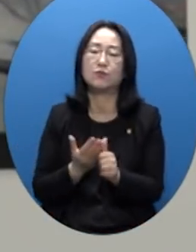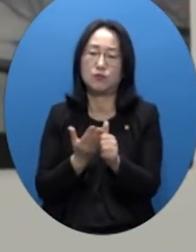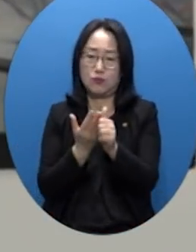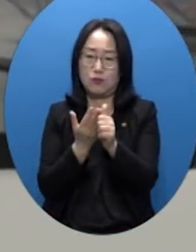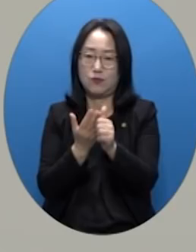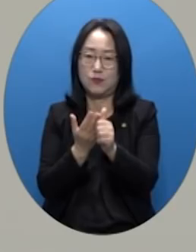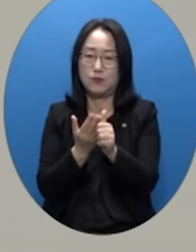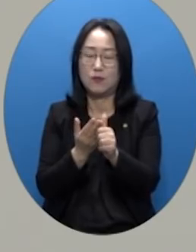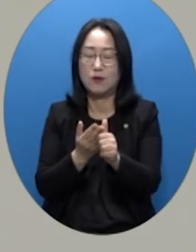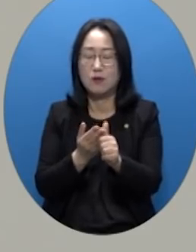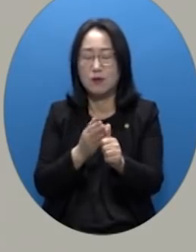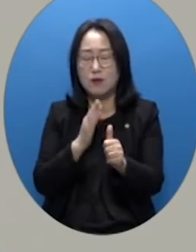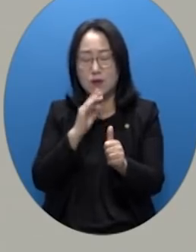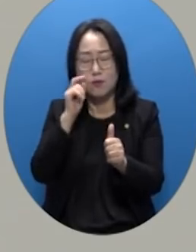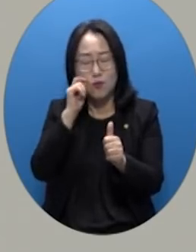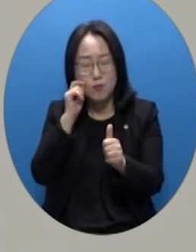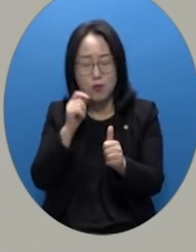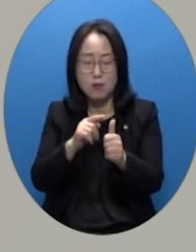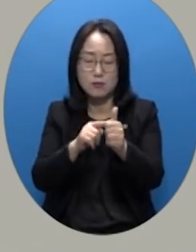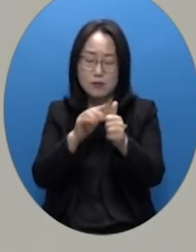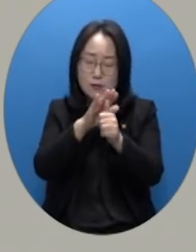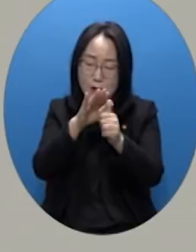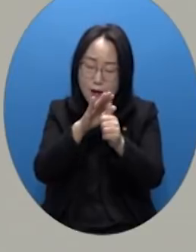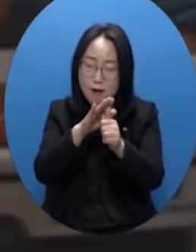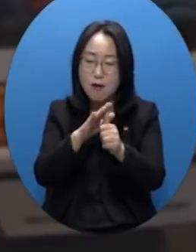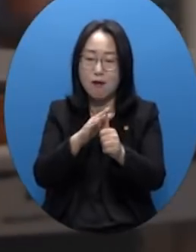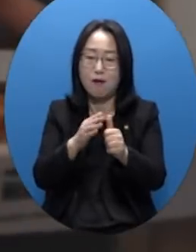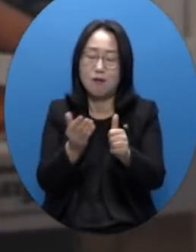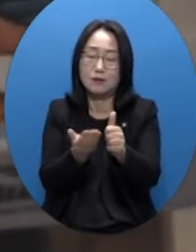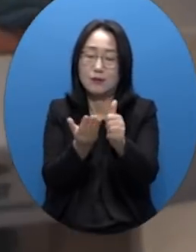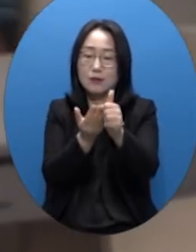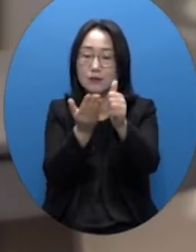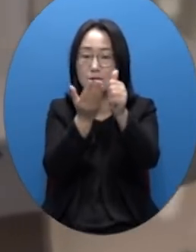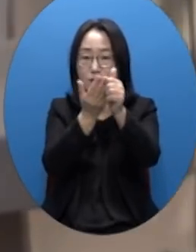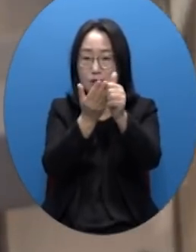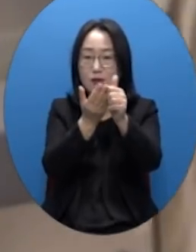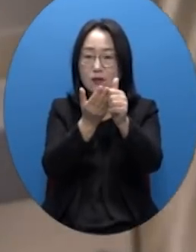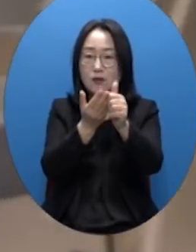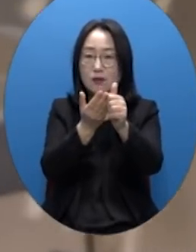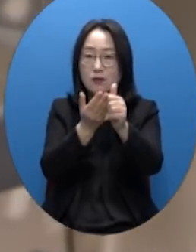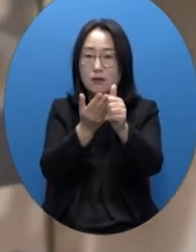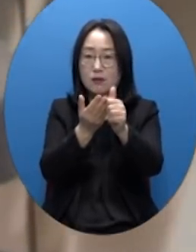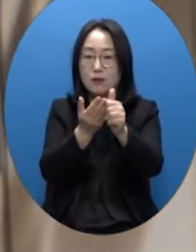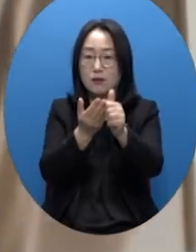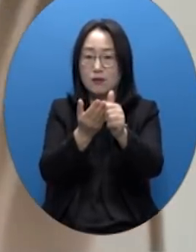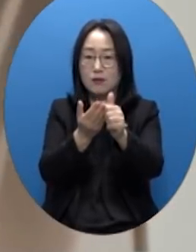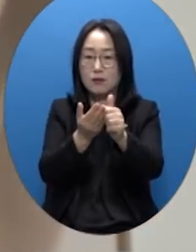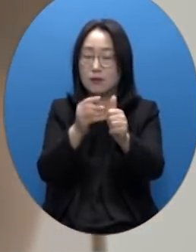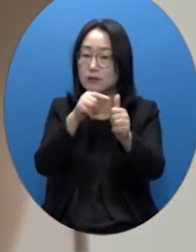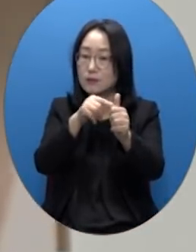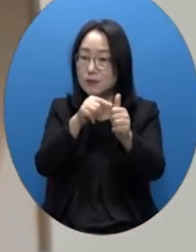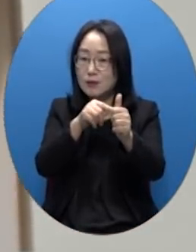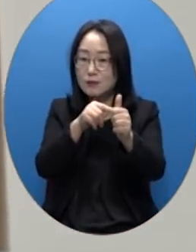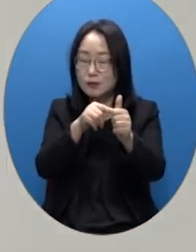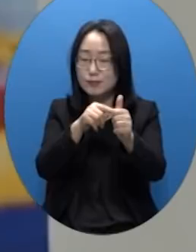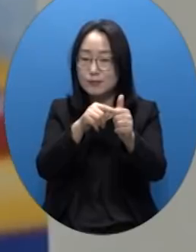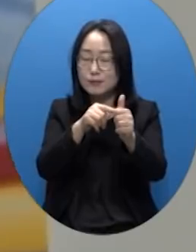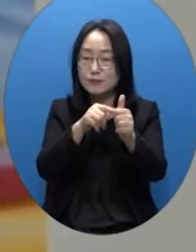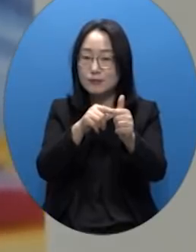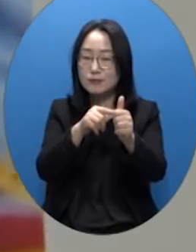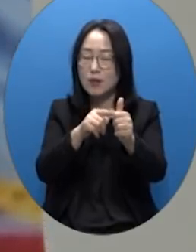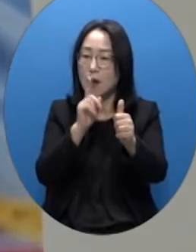사랑으로 정성껏 이 아이를 양육해야 씁니다 그런데 이 그리스도 보가